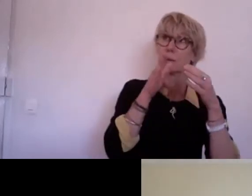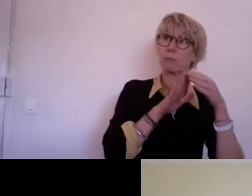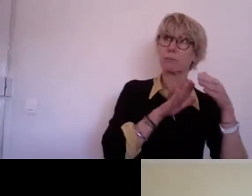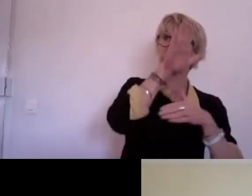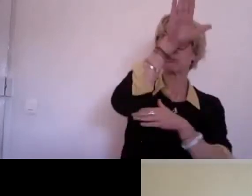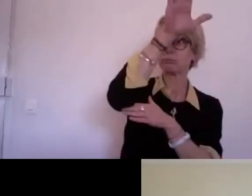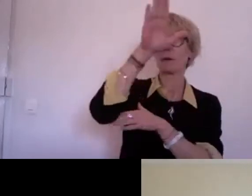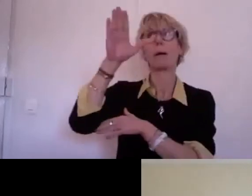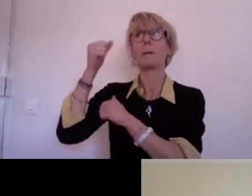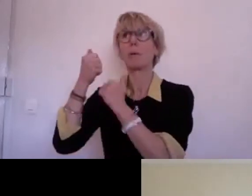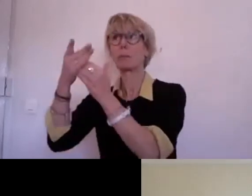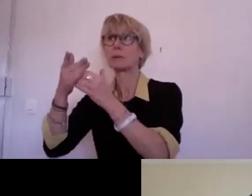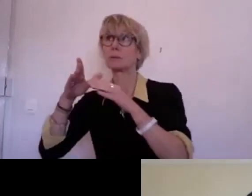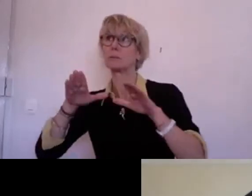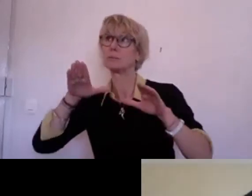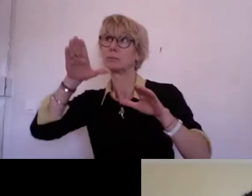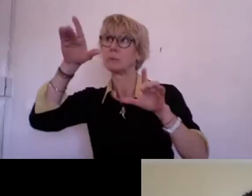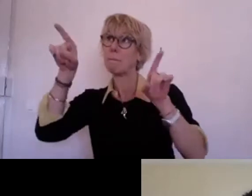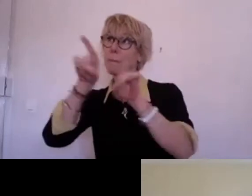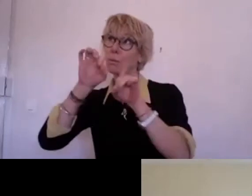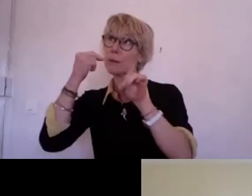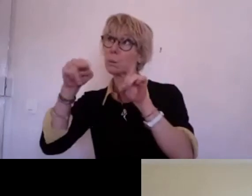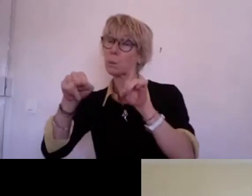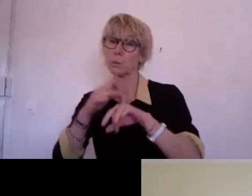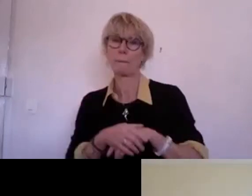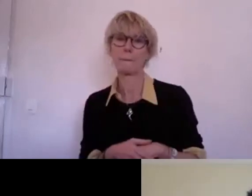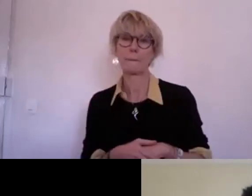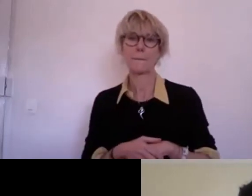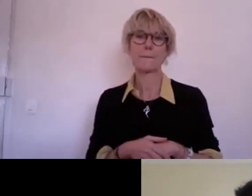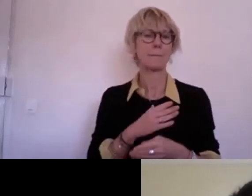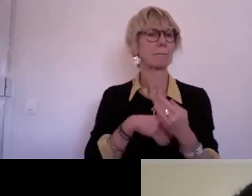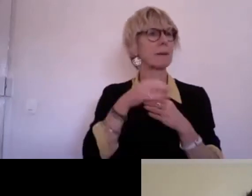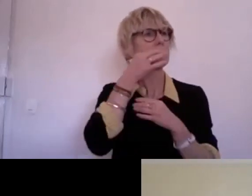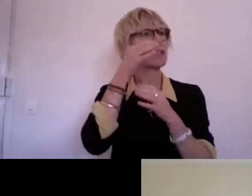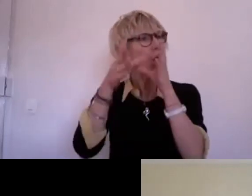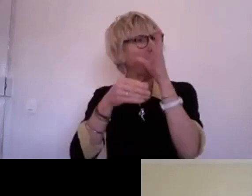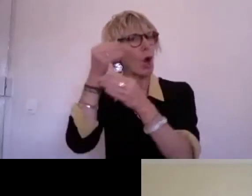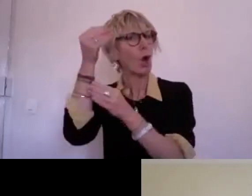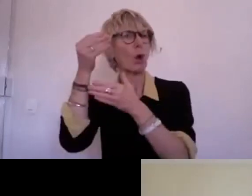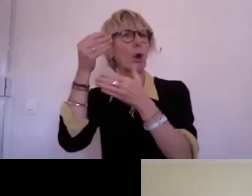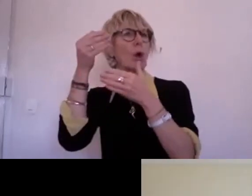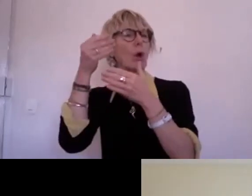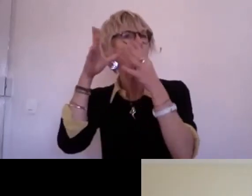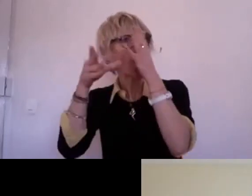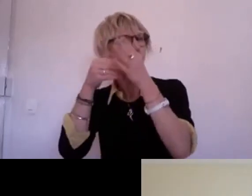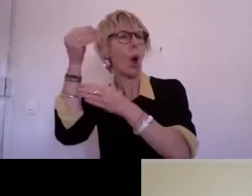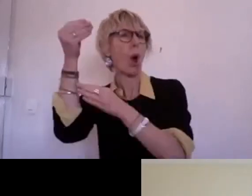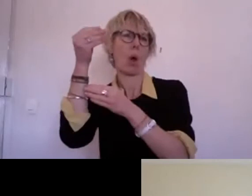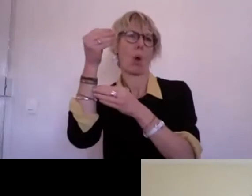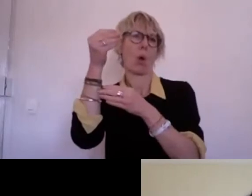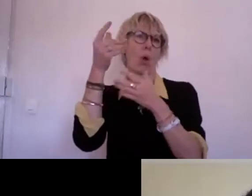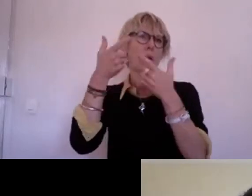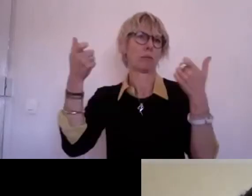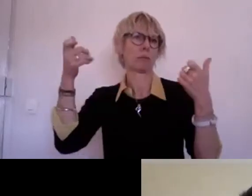est posée. Alors, la question du hors les murs, pour nous, est une question qui est difficile parce qu'on n'a pas